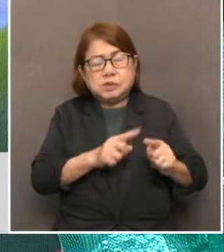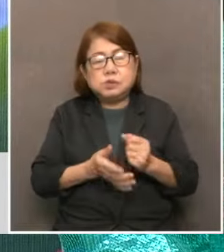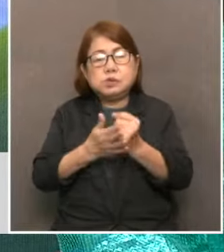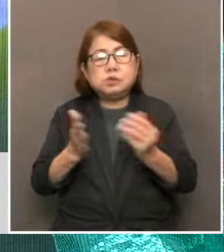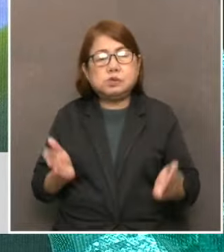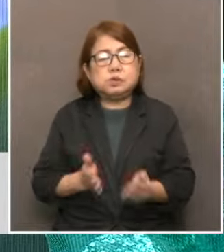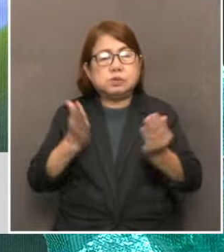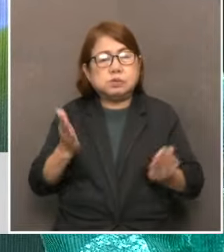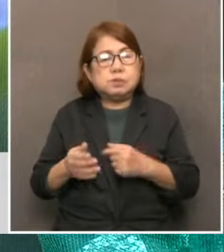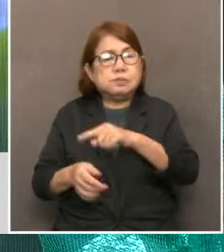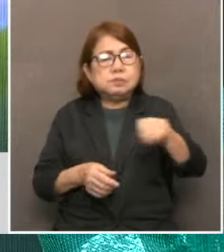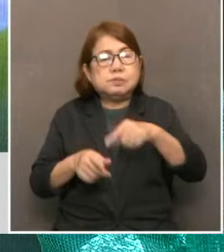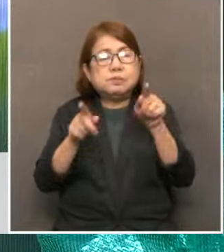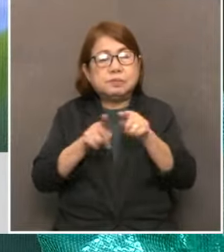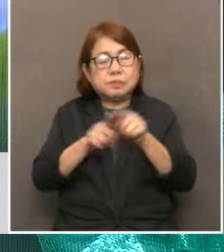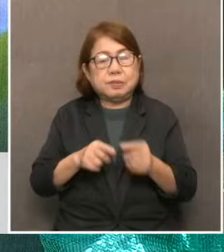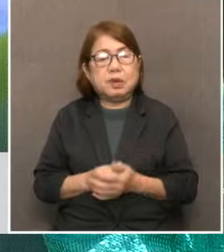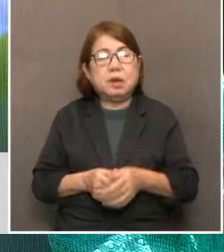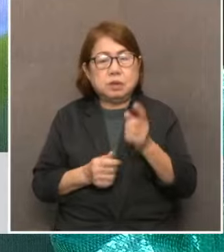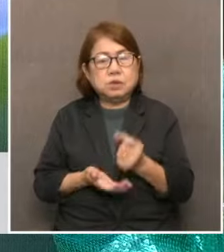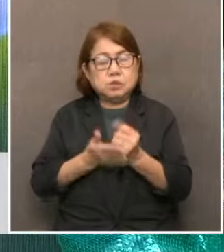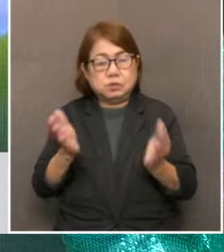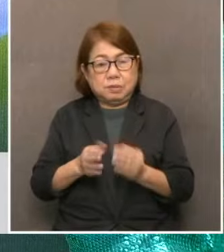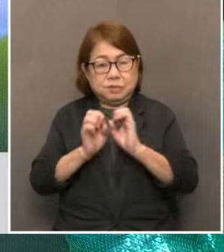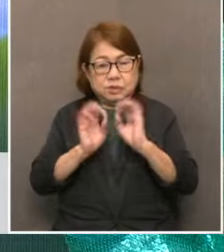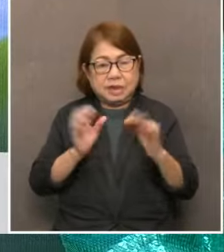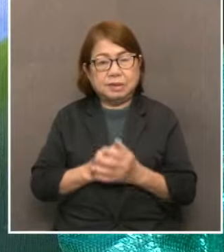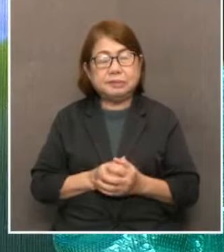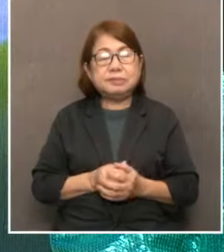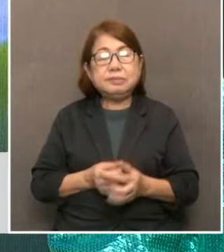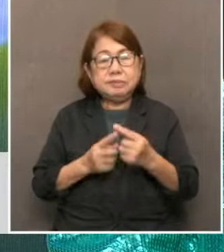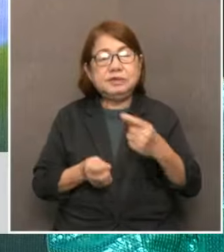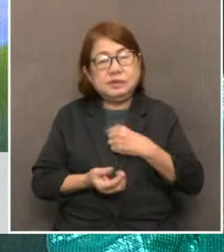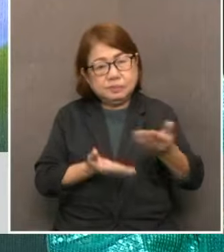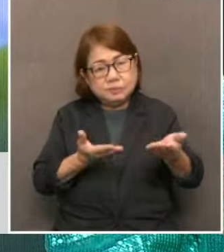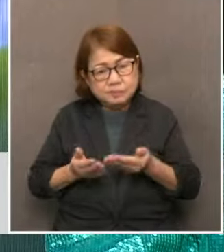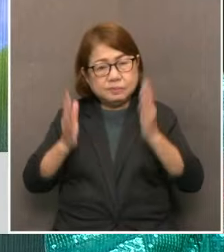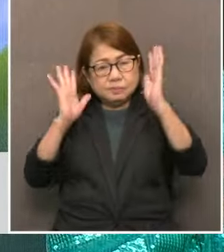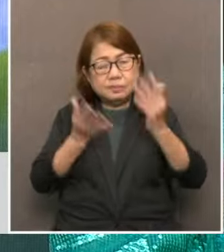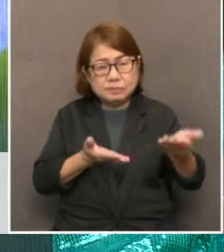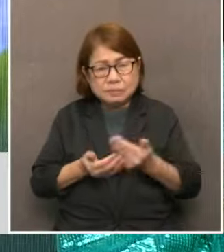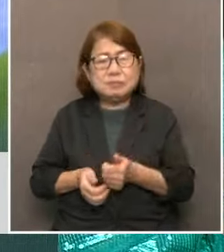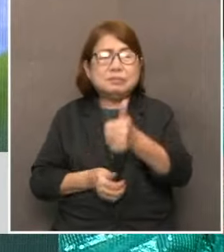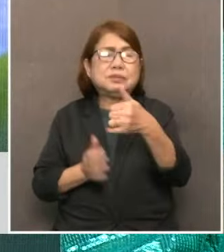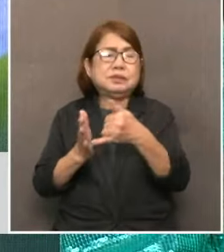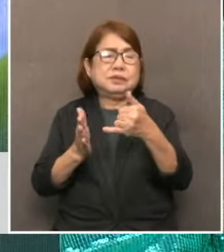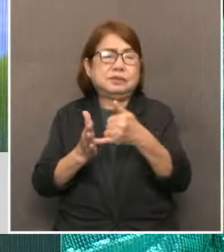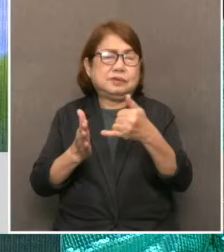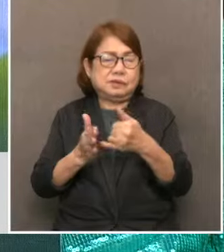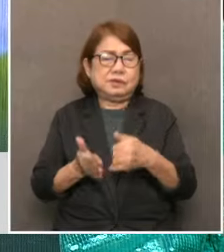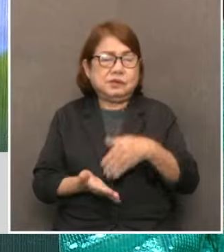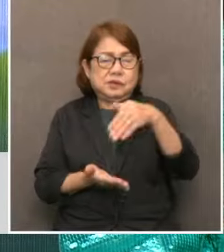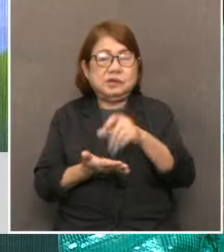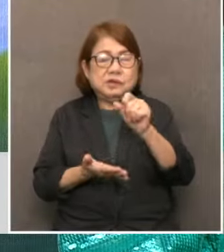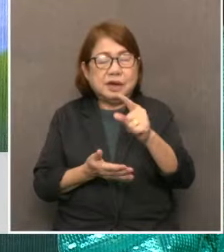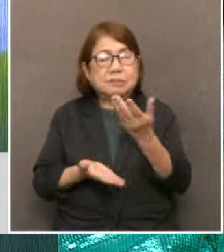คอนเซปเดียวกันกับพายนะคะที่ชัดเจนอย่างไรก็ดีค่ะก็อยากเชิญชวนทุกคนนะคะอย่างที่บอกไม่ได้ยากเลยนะคะมาที่ศูนย์การค้าของเราไม่ว่าจะเป็น